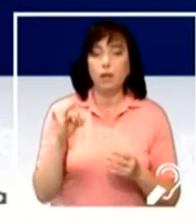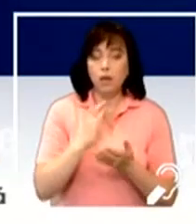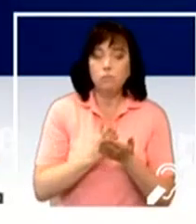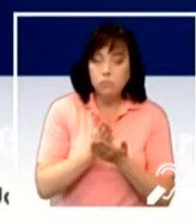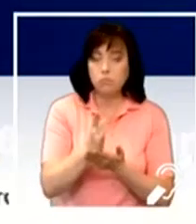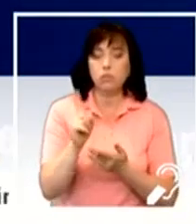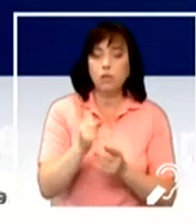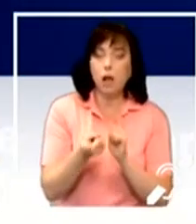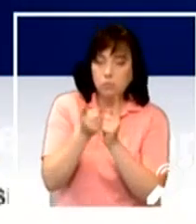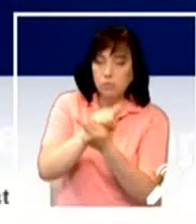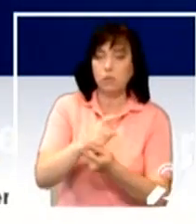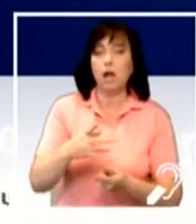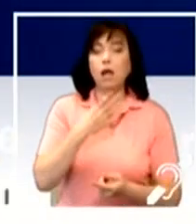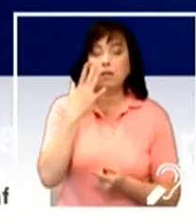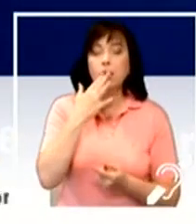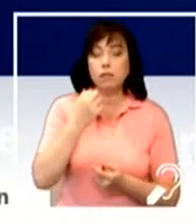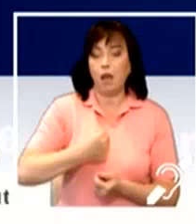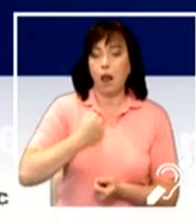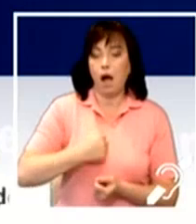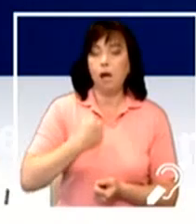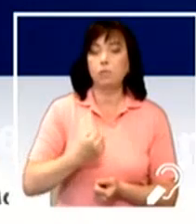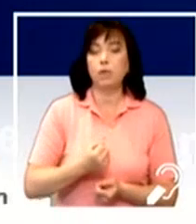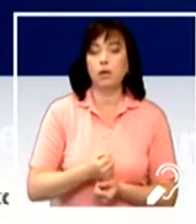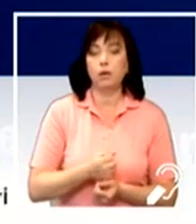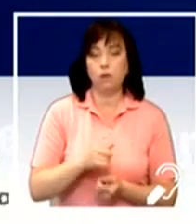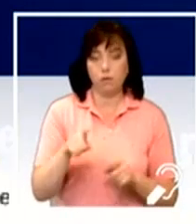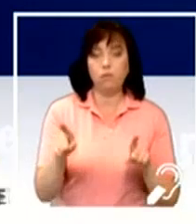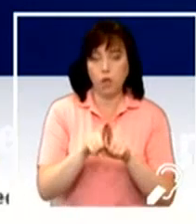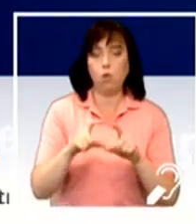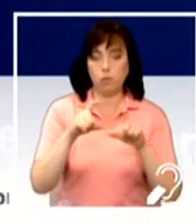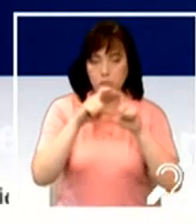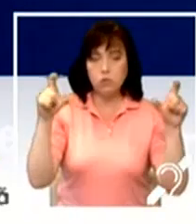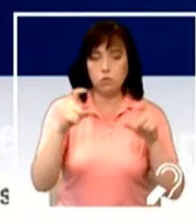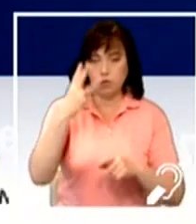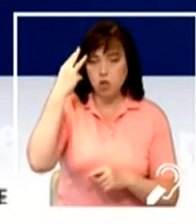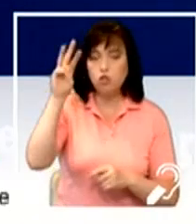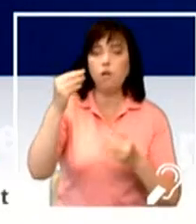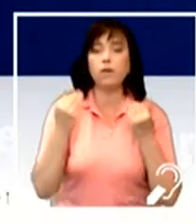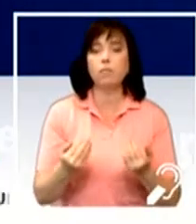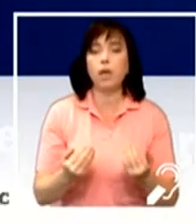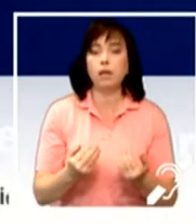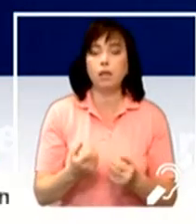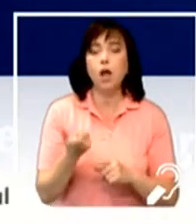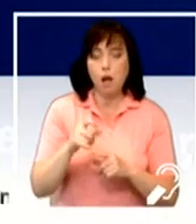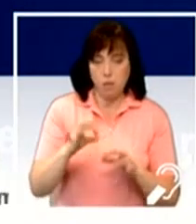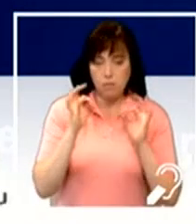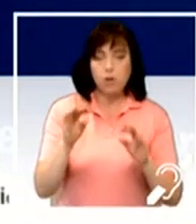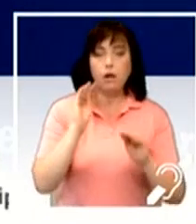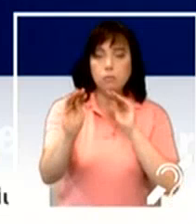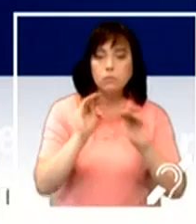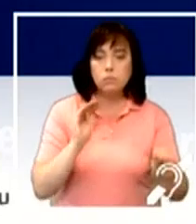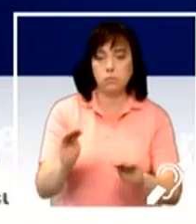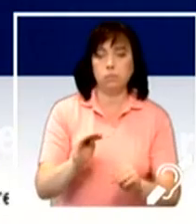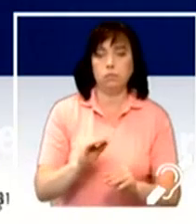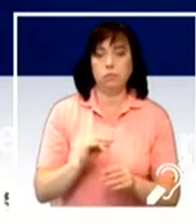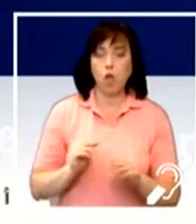direcționate spre transformarea Armatei Naționale într-o instituție modernă, bine echipată și dotată,